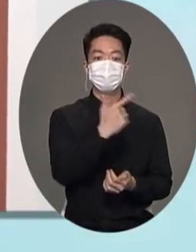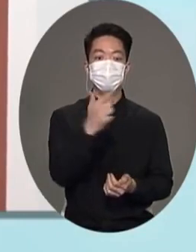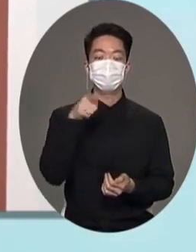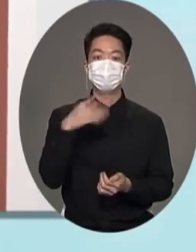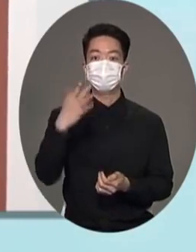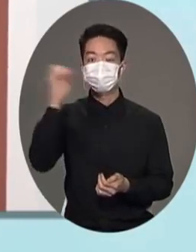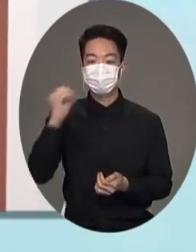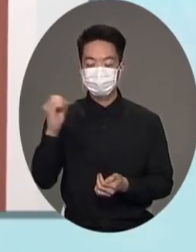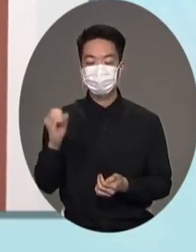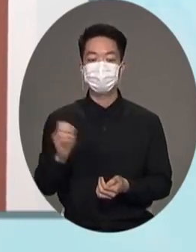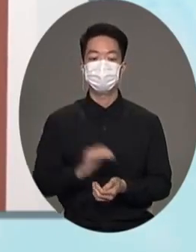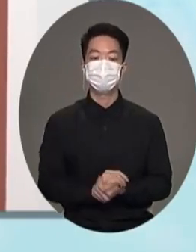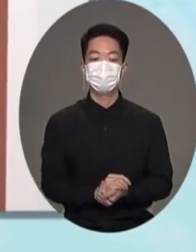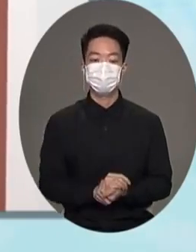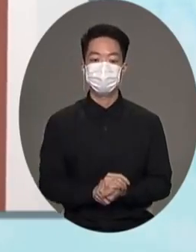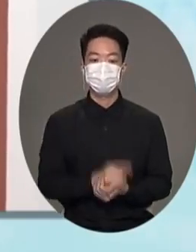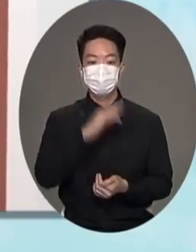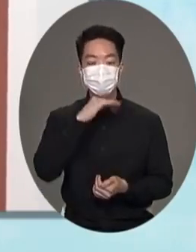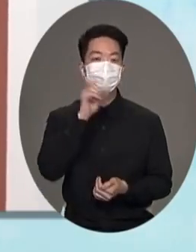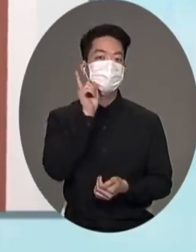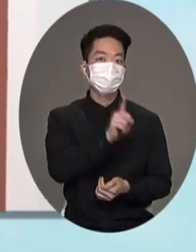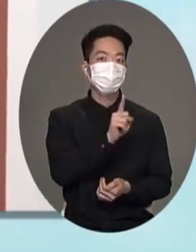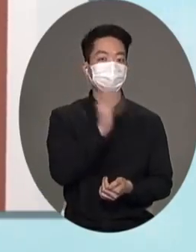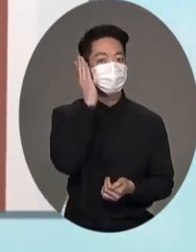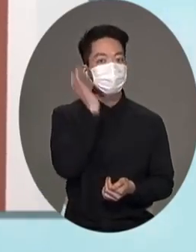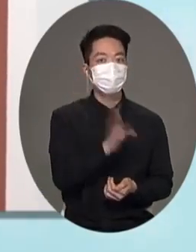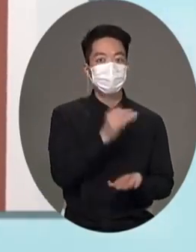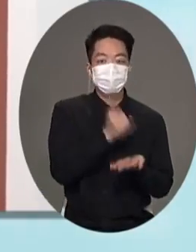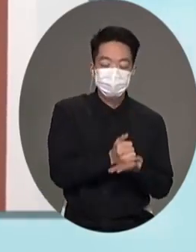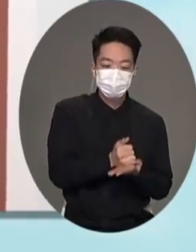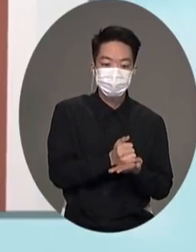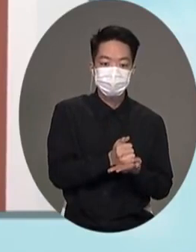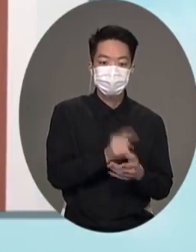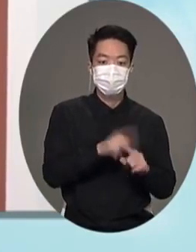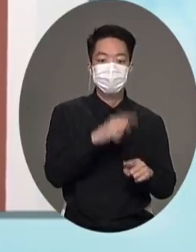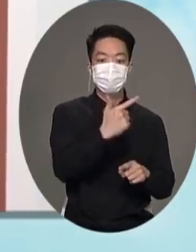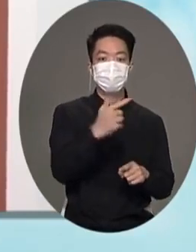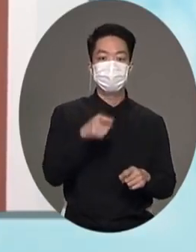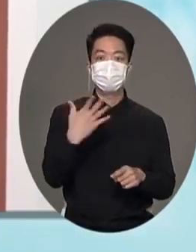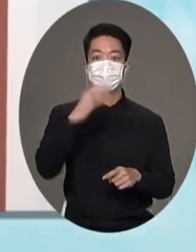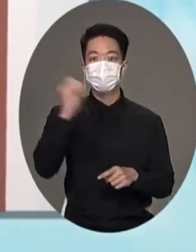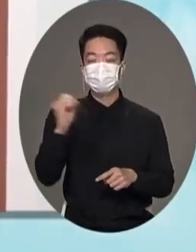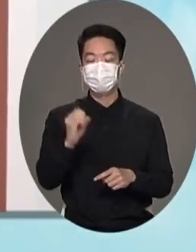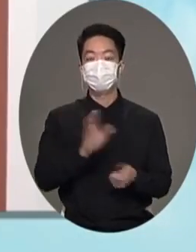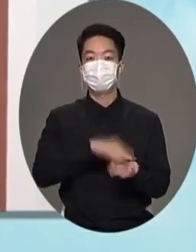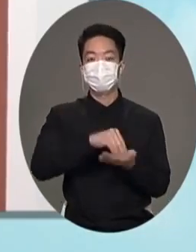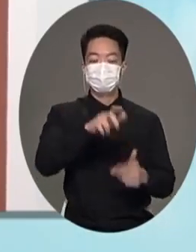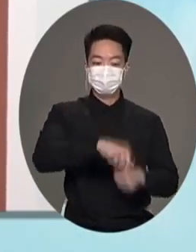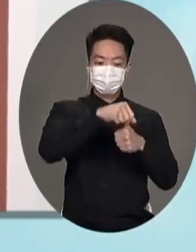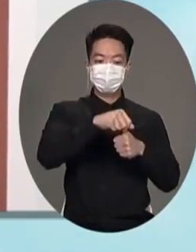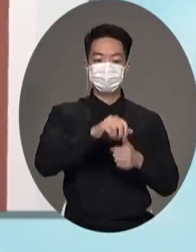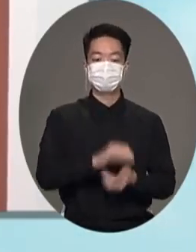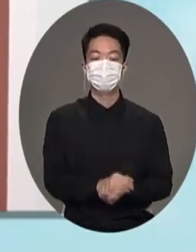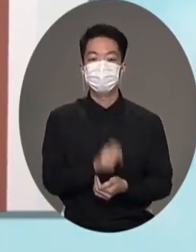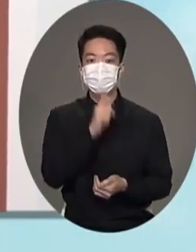88.5%，所以如果你是一個禮拜酒店的檢疫呢，你是會找到 88.5%。 另外有6個個案